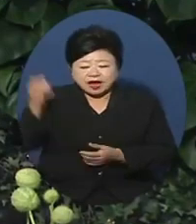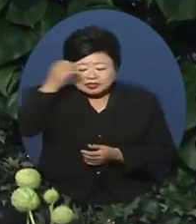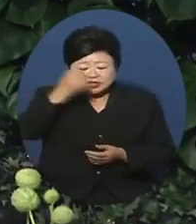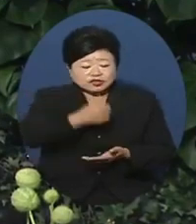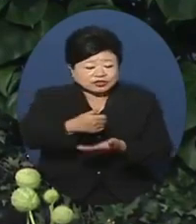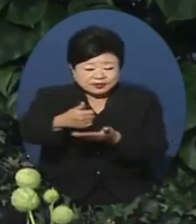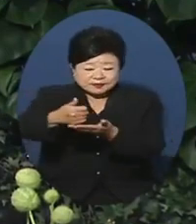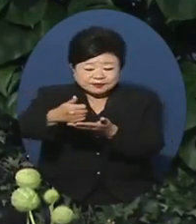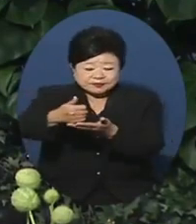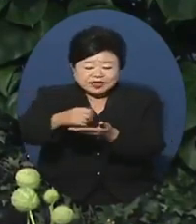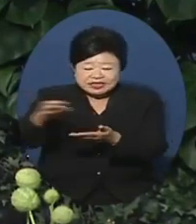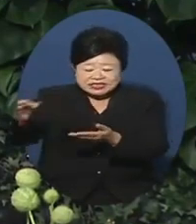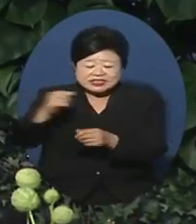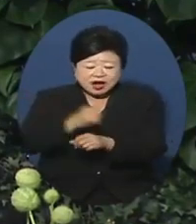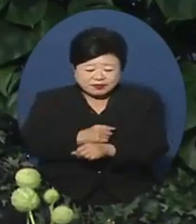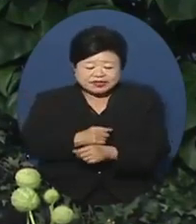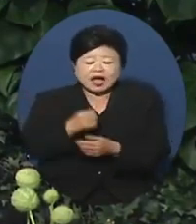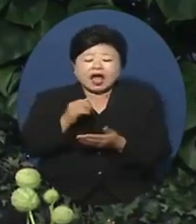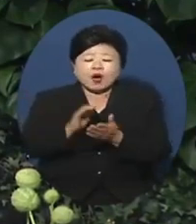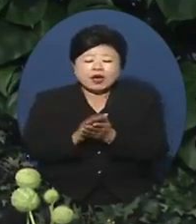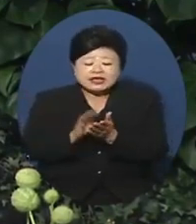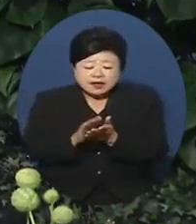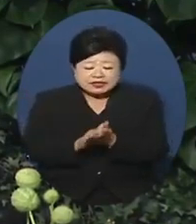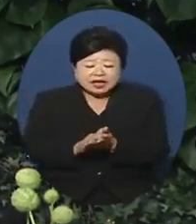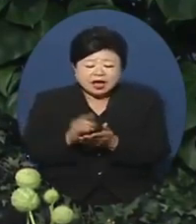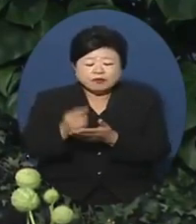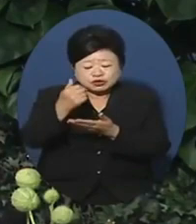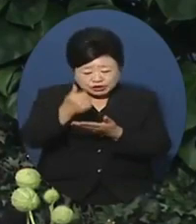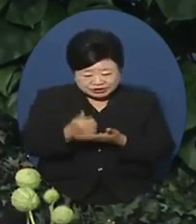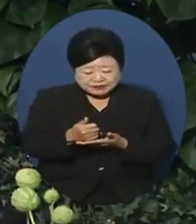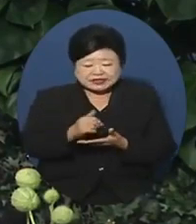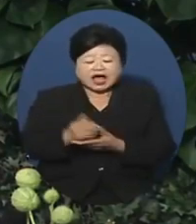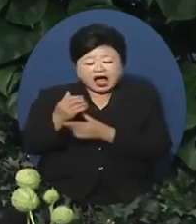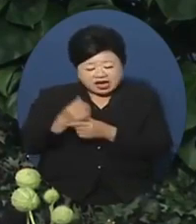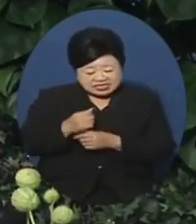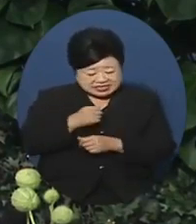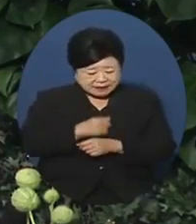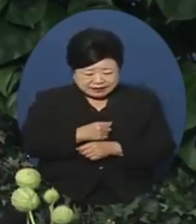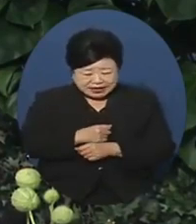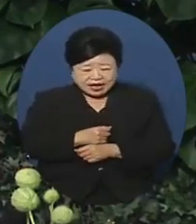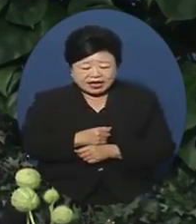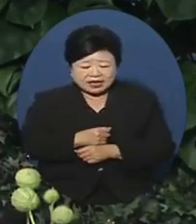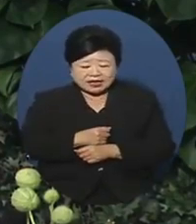성령님 인정합니다. 환영합니다. 모셔드립니다. 의지합니다.